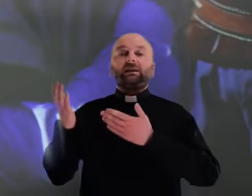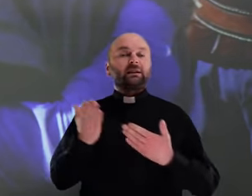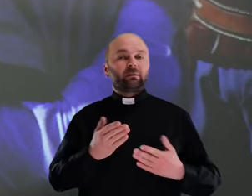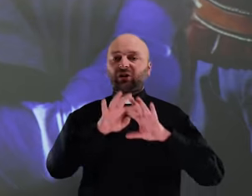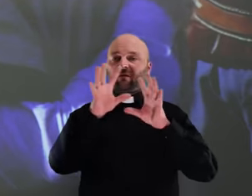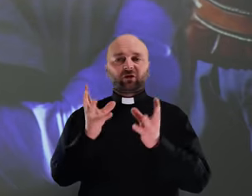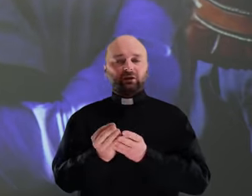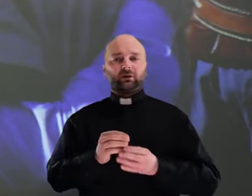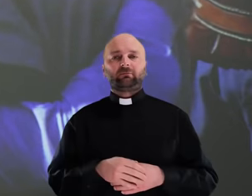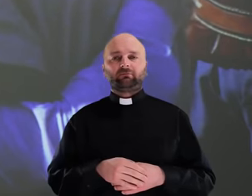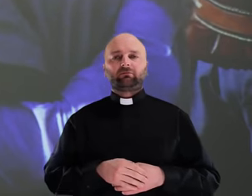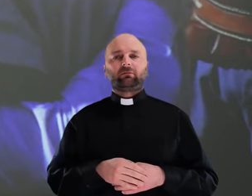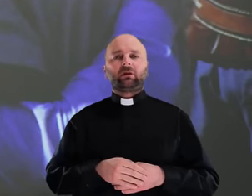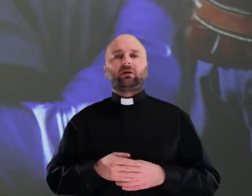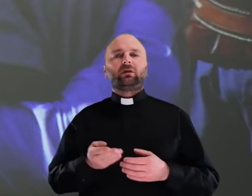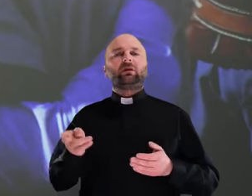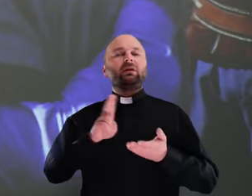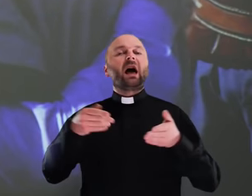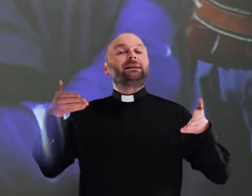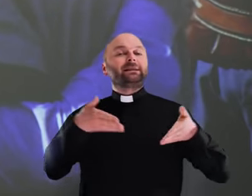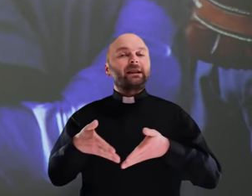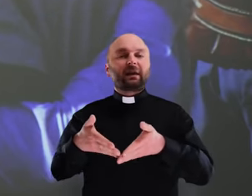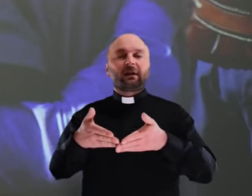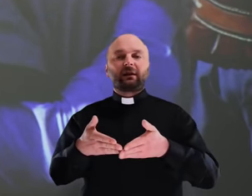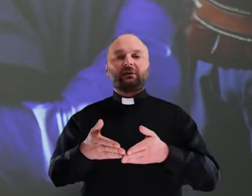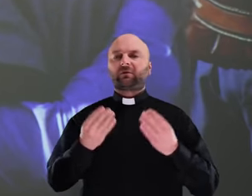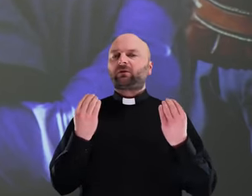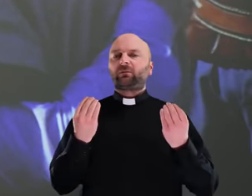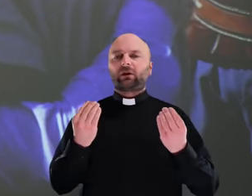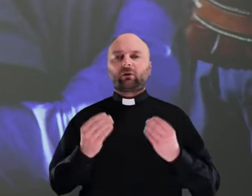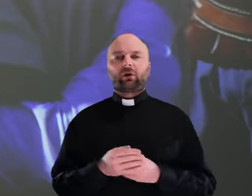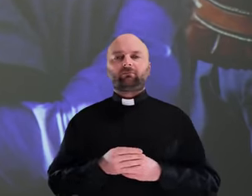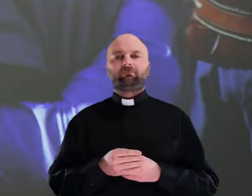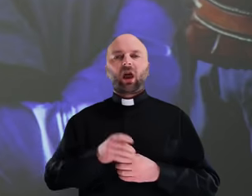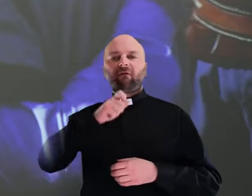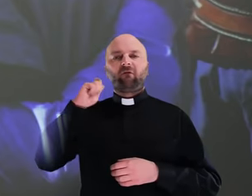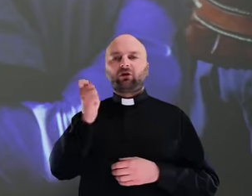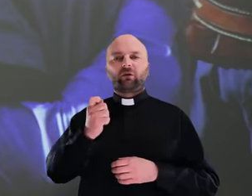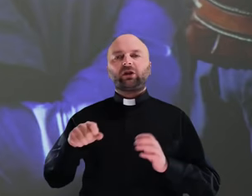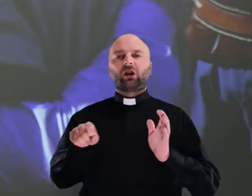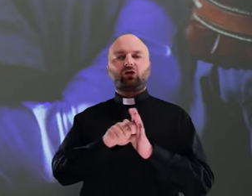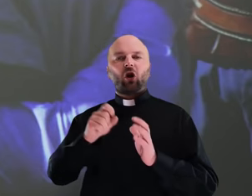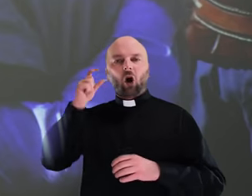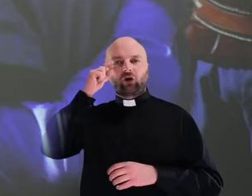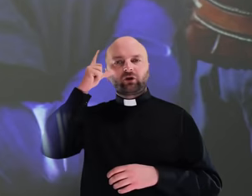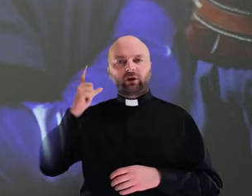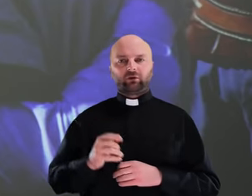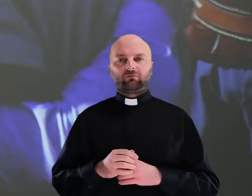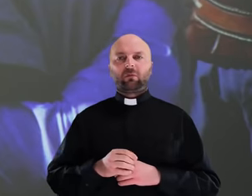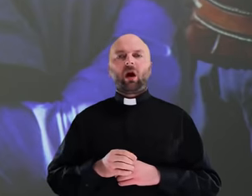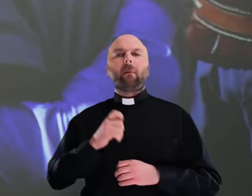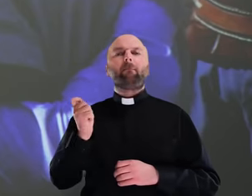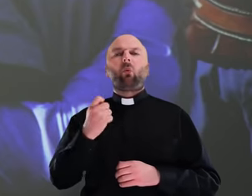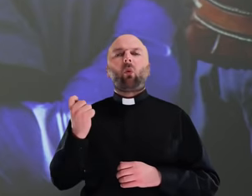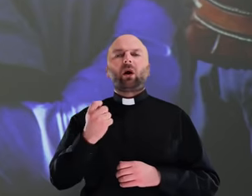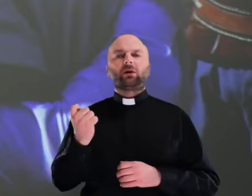Zapraszamy was wszystkich na pokład niesamowitego statku. Wędrowca do świtu, który płynie już od jakiegoś czasu w